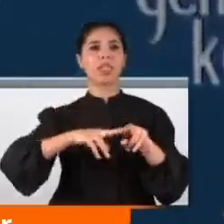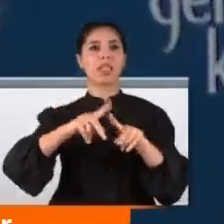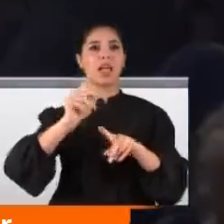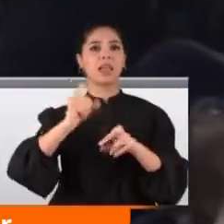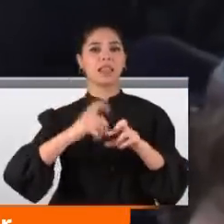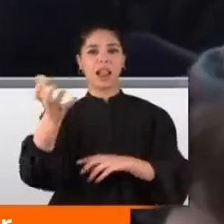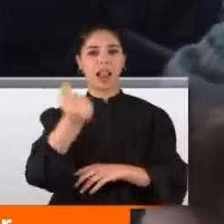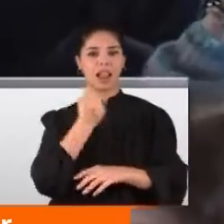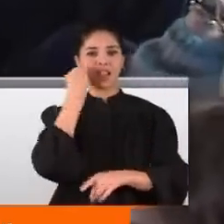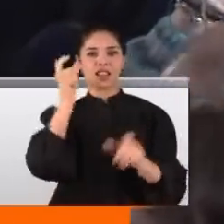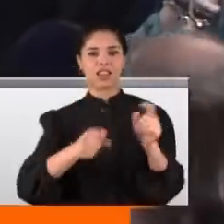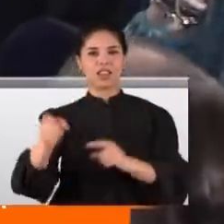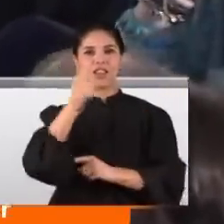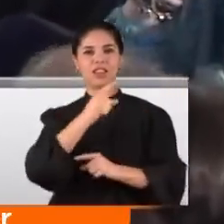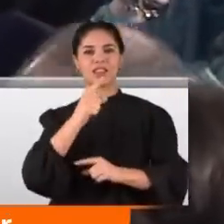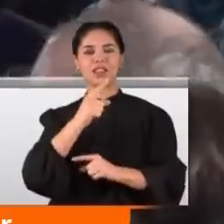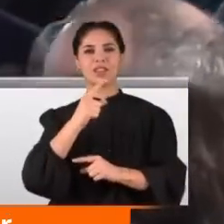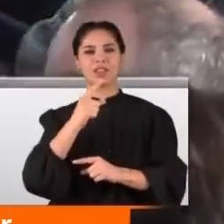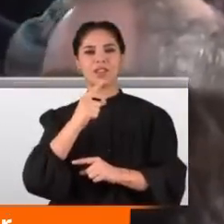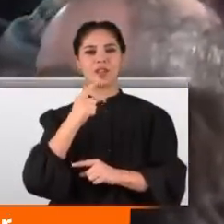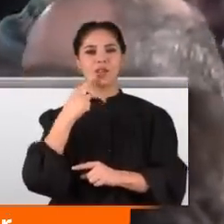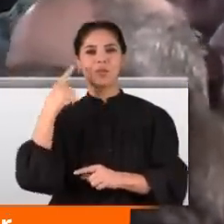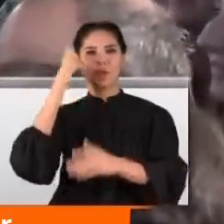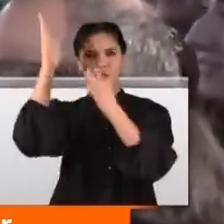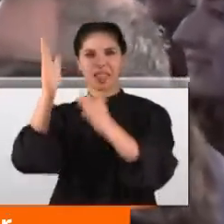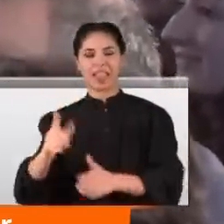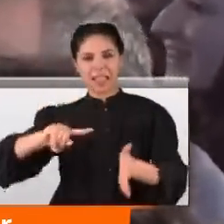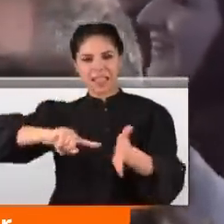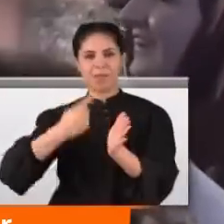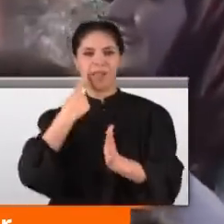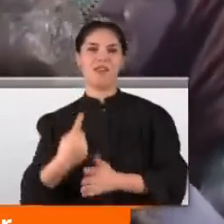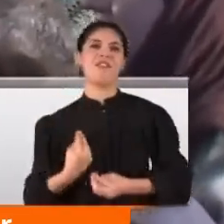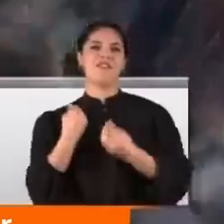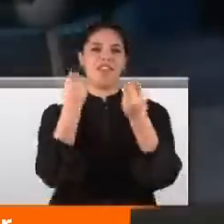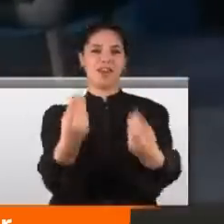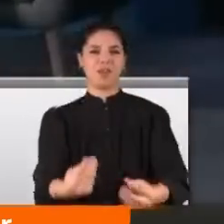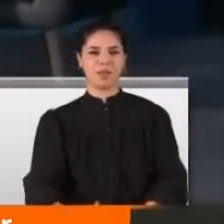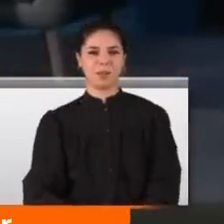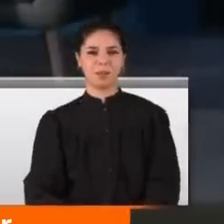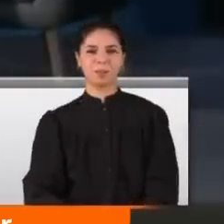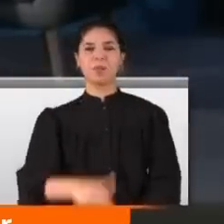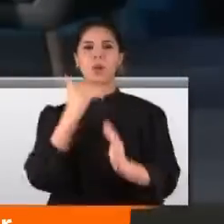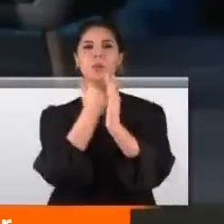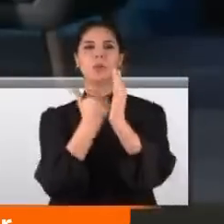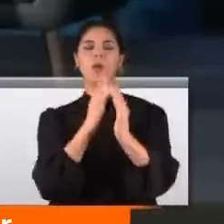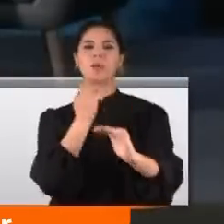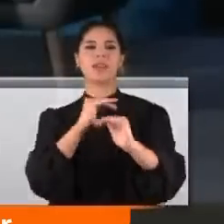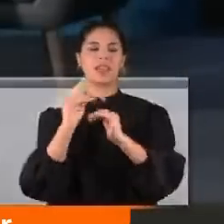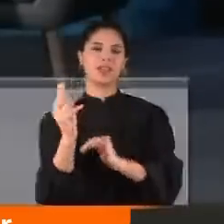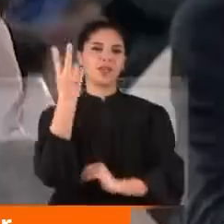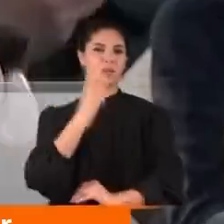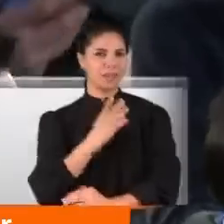çok. Takdirnamesini Cumhurbaşkanımıza imzalatanlara sadece veriyoruz. Programda gençleri bir de